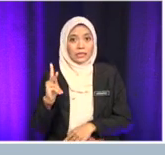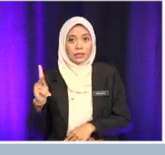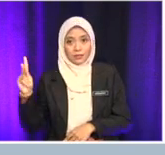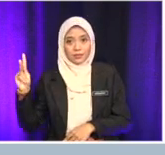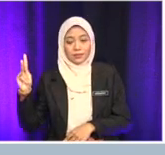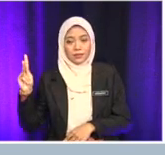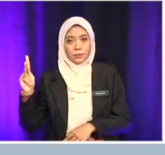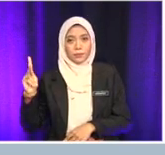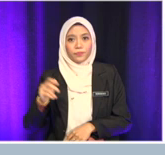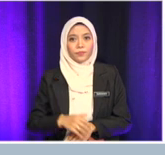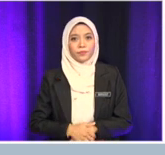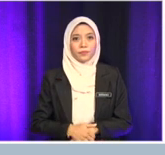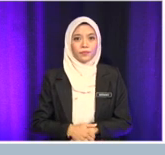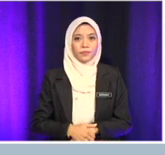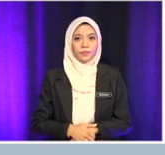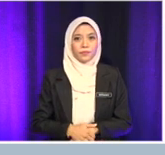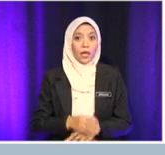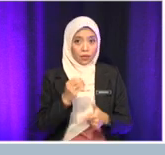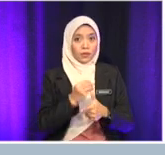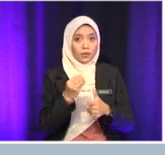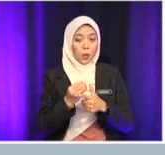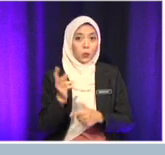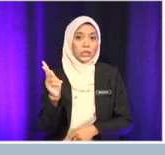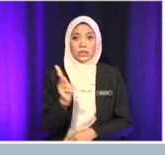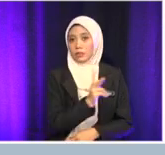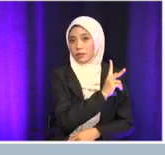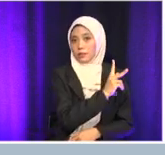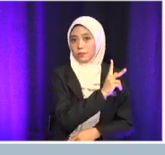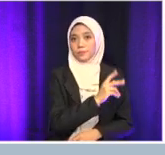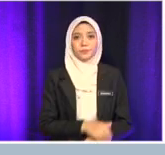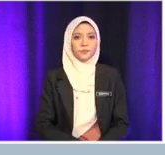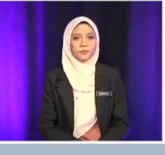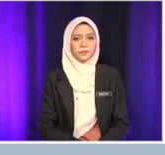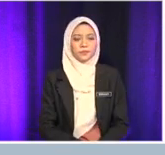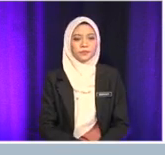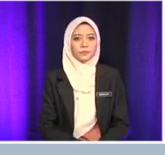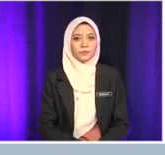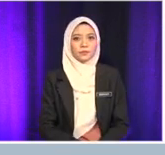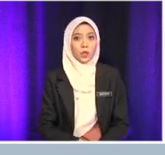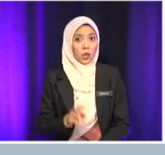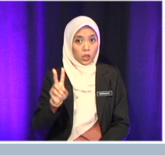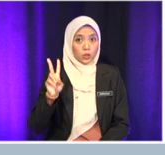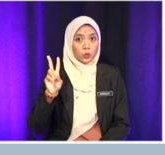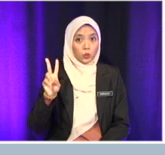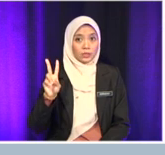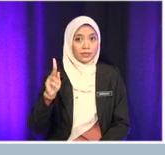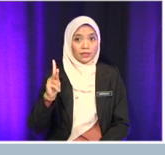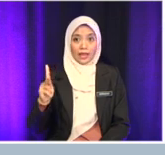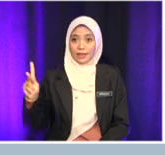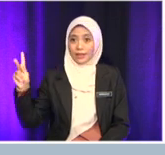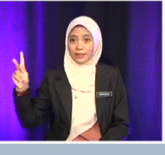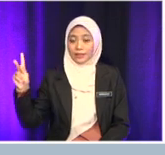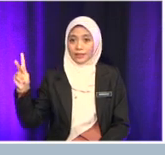negatif ke negarakan ke kiri Oke jadi di sini kalau dulu baru masuk 2 ke kanan dan